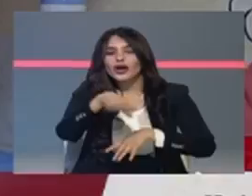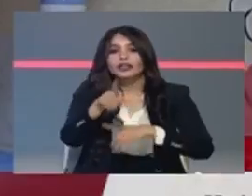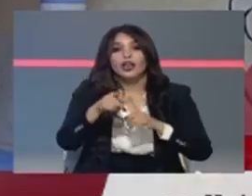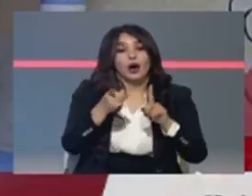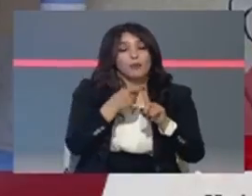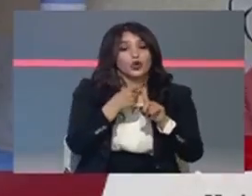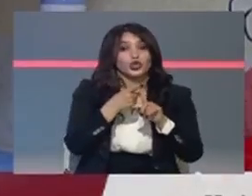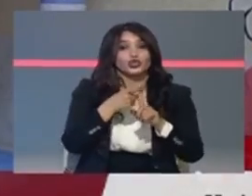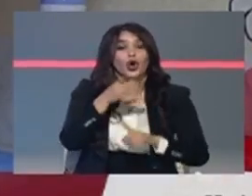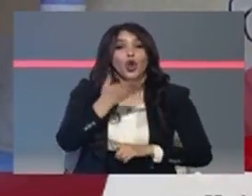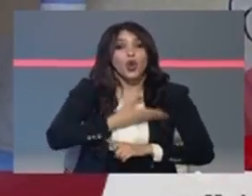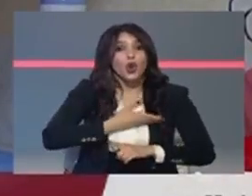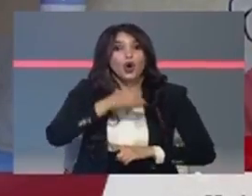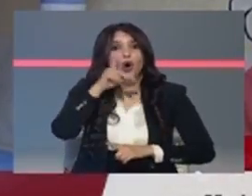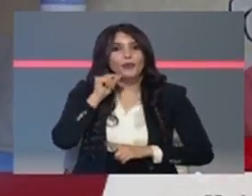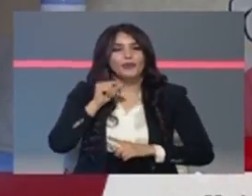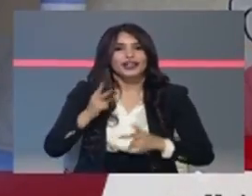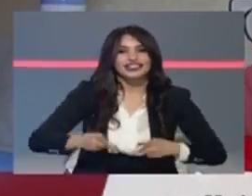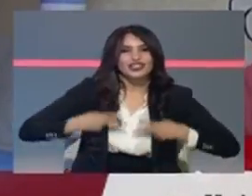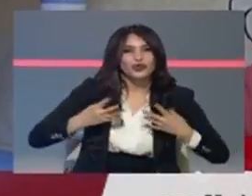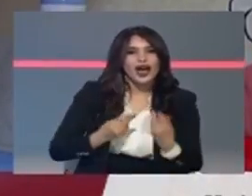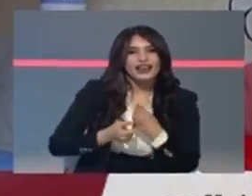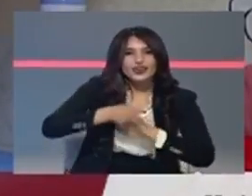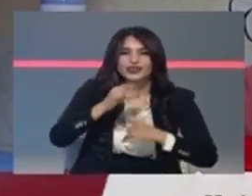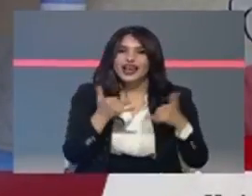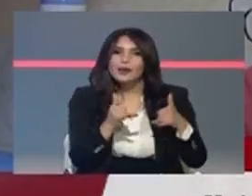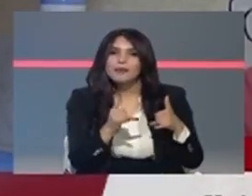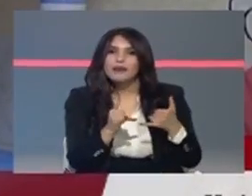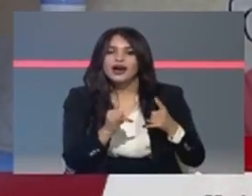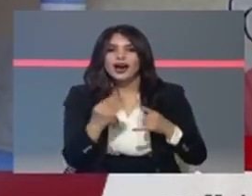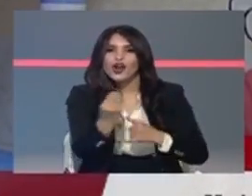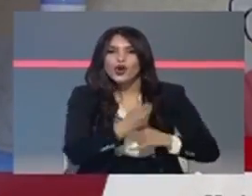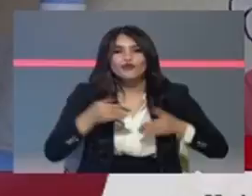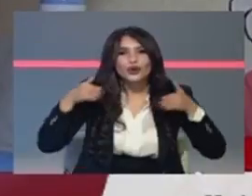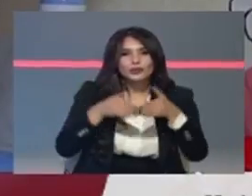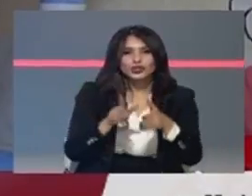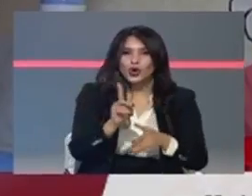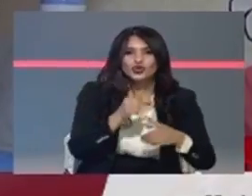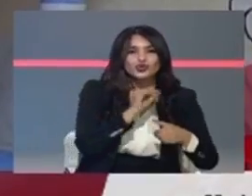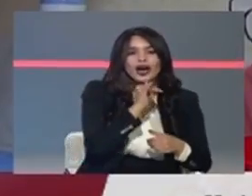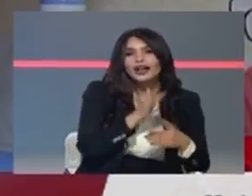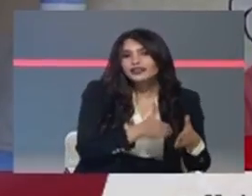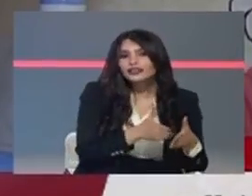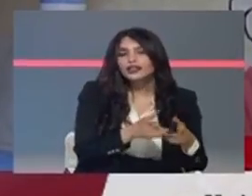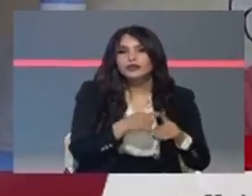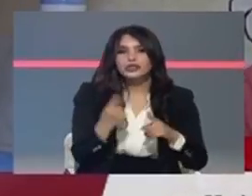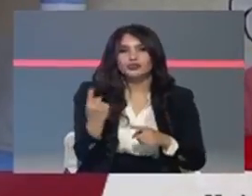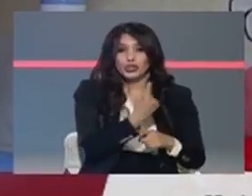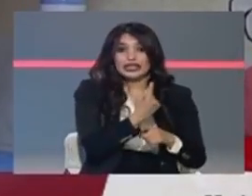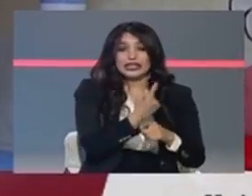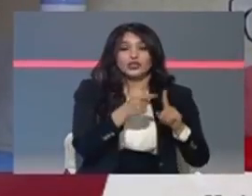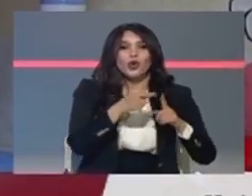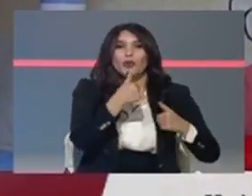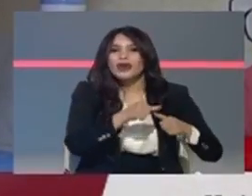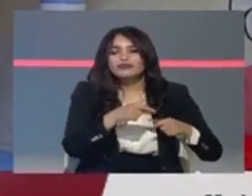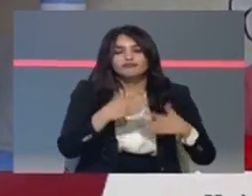تعودوا تعيشوا اكثر مع بعضكم وتلعبوا اكثر مع بعضكم باش ما تخلوهاش فك الوحده وحدها، باش ما تنعزلش وحدها وتولي